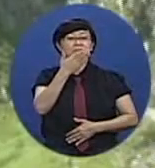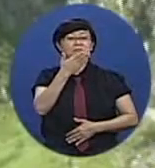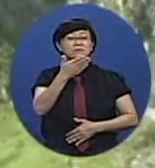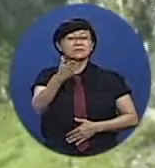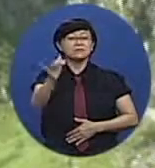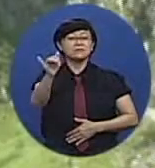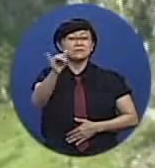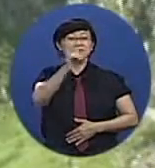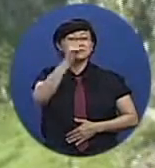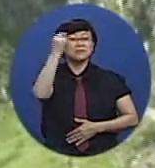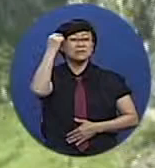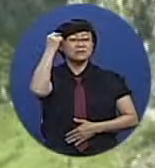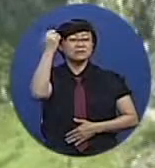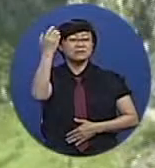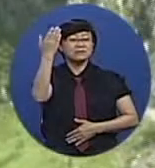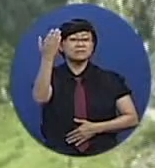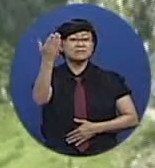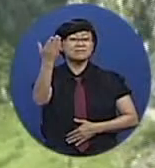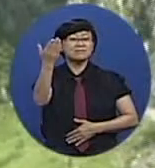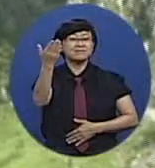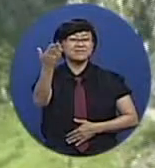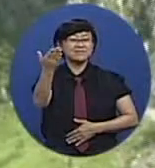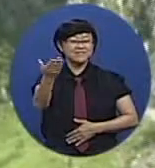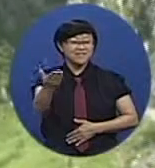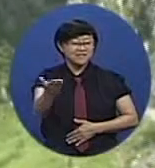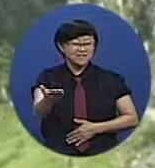갈 수 있나요